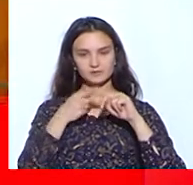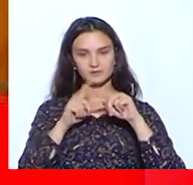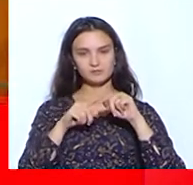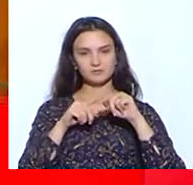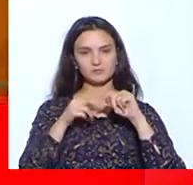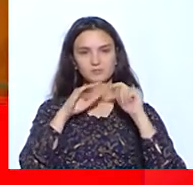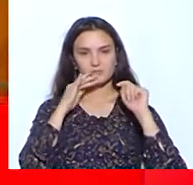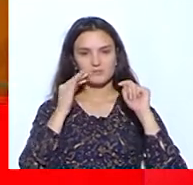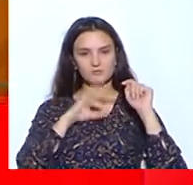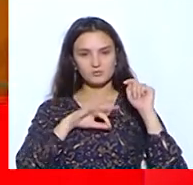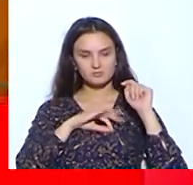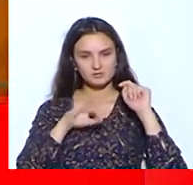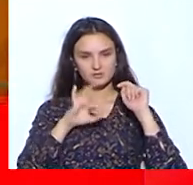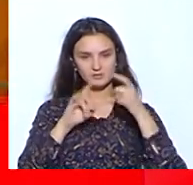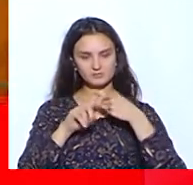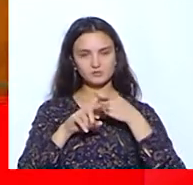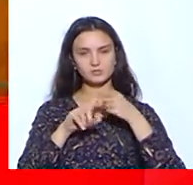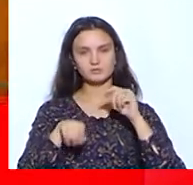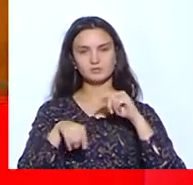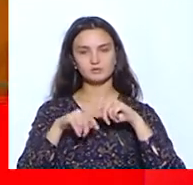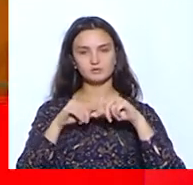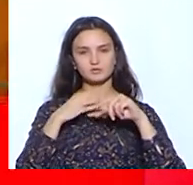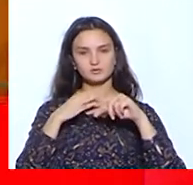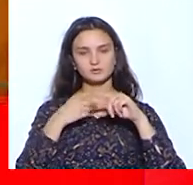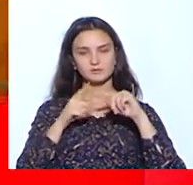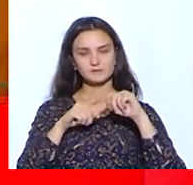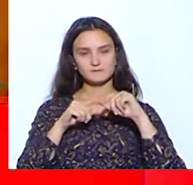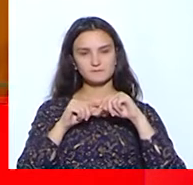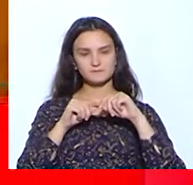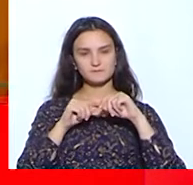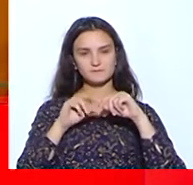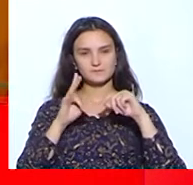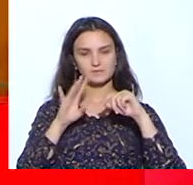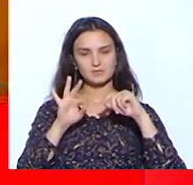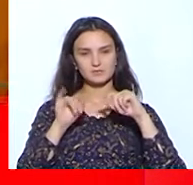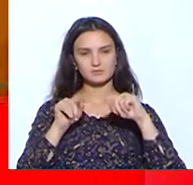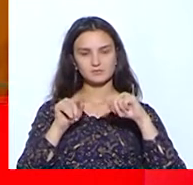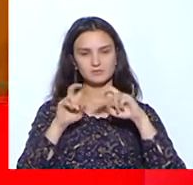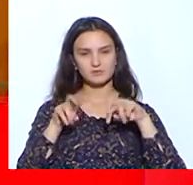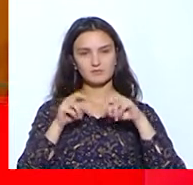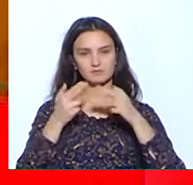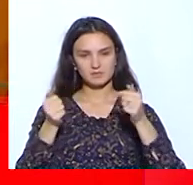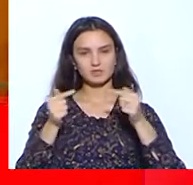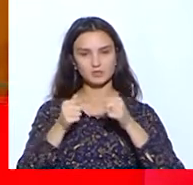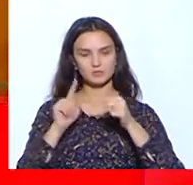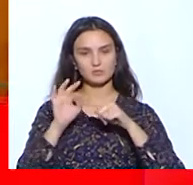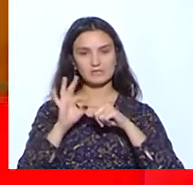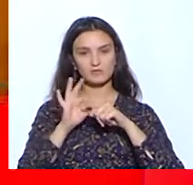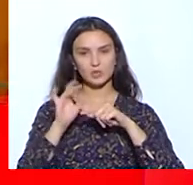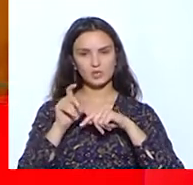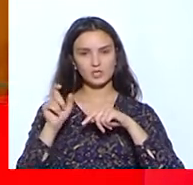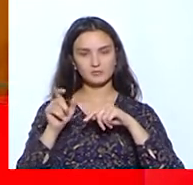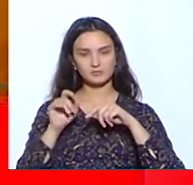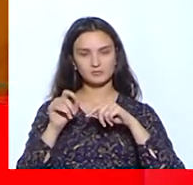დოზირებასთან დაკავშირებით, გამოყენების პერიოდთან დაკავშირებით, ჩვენებასთან დაკავშირებით. მაგრამ კვლევამ დაადასტურა, რომ ნევროლოგები ამ